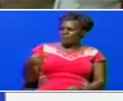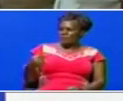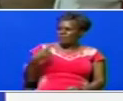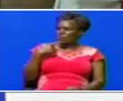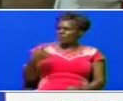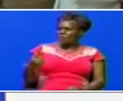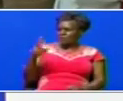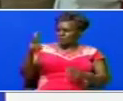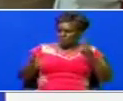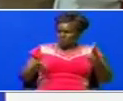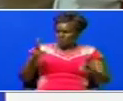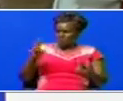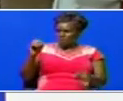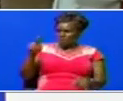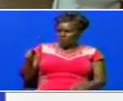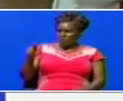1,122,